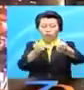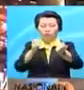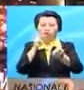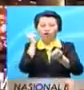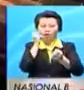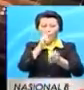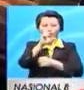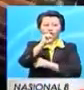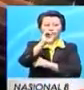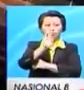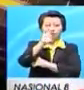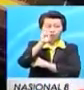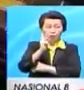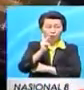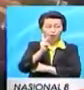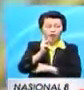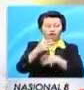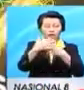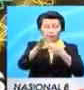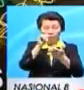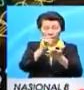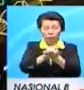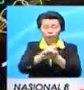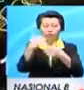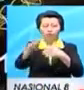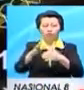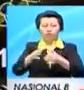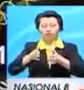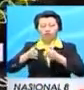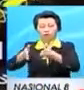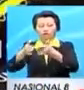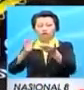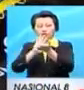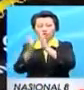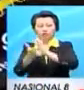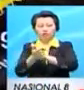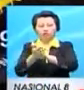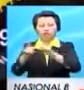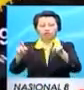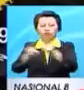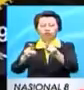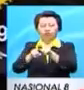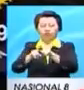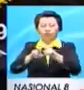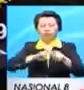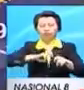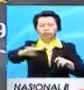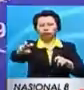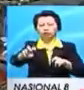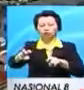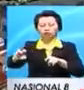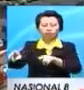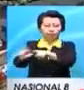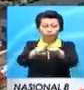Kajang SBK. Seterusnya, kemudahan rel lain menjadikan ia sebagai pengangkutan bersepadu.